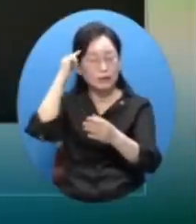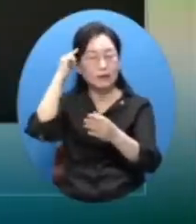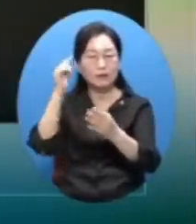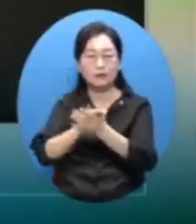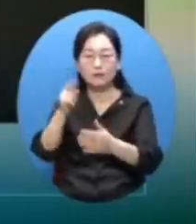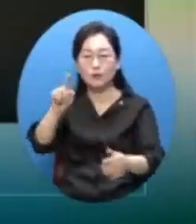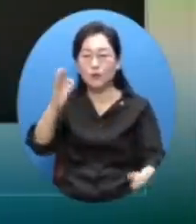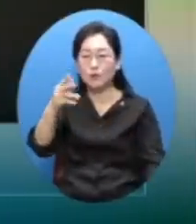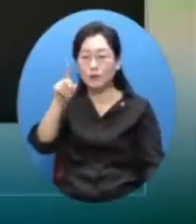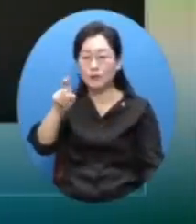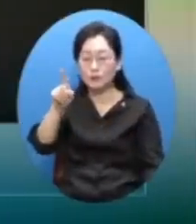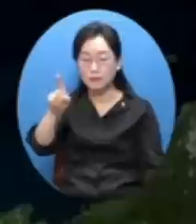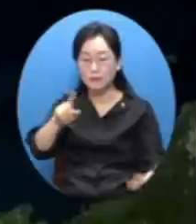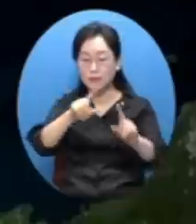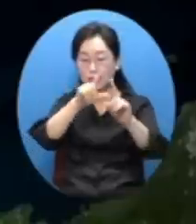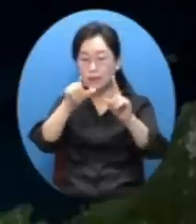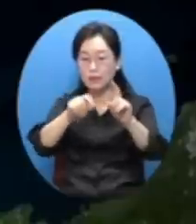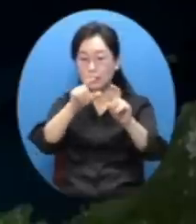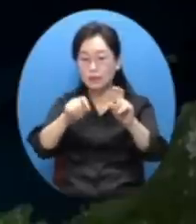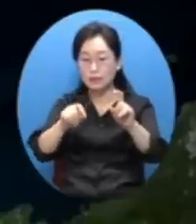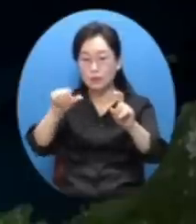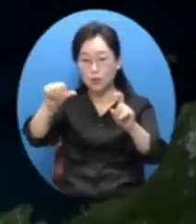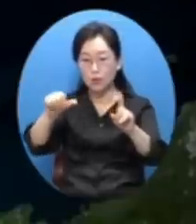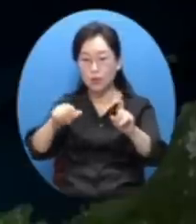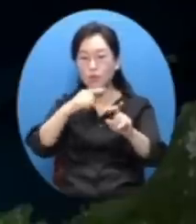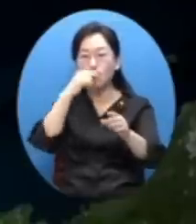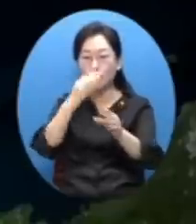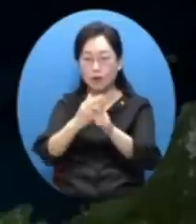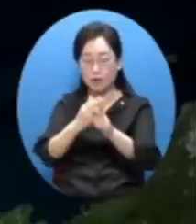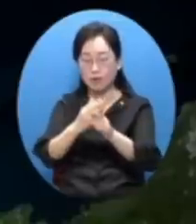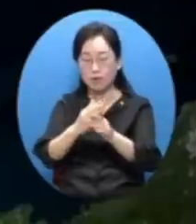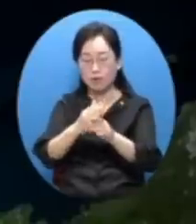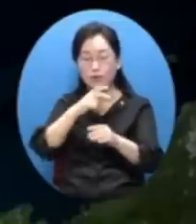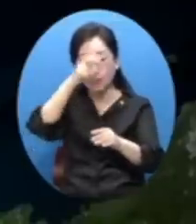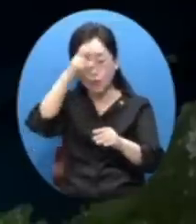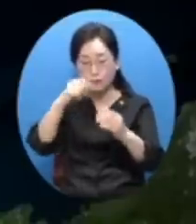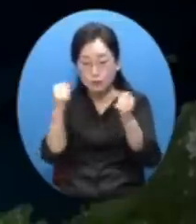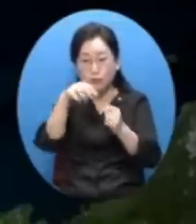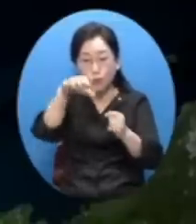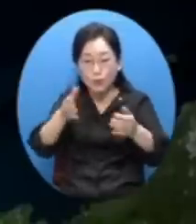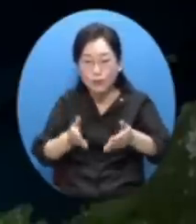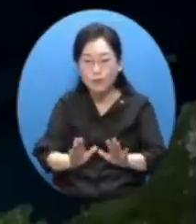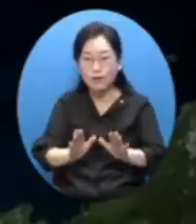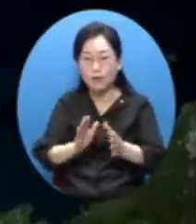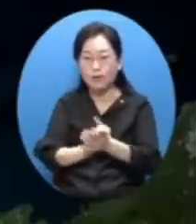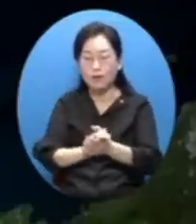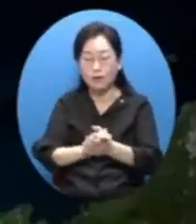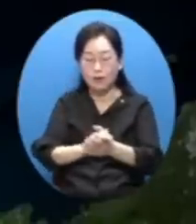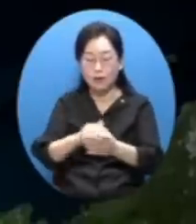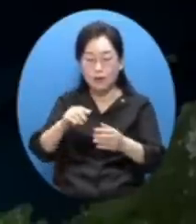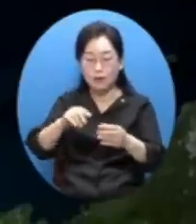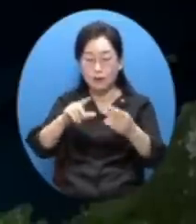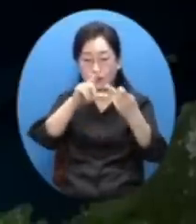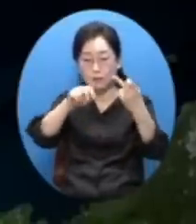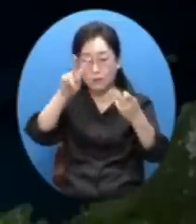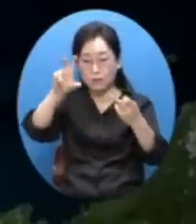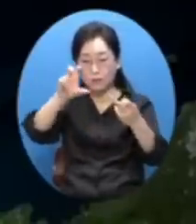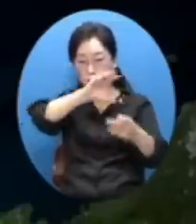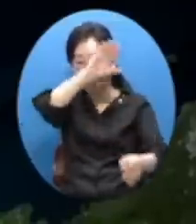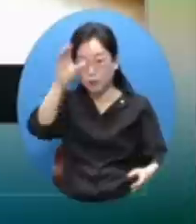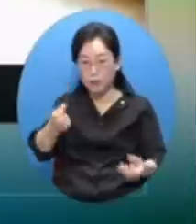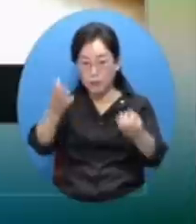1911년 10월 5일 북한 용천군에서 태어나서 1995년 12월 25일 성탄절날 부산